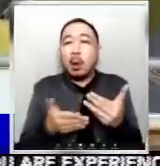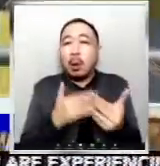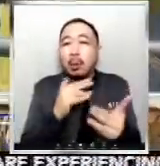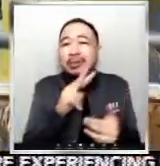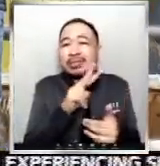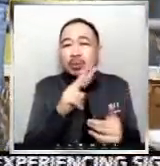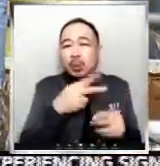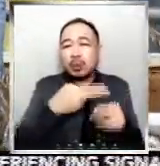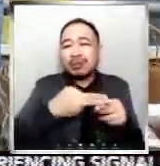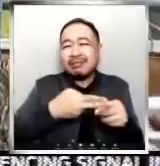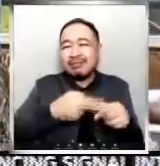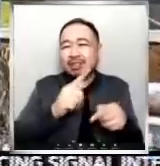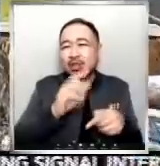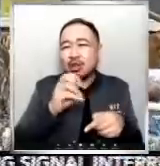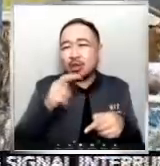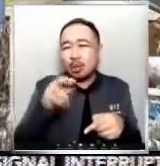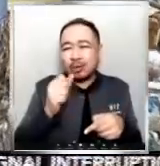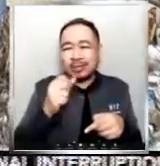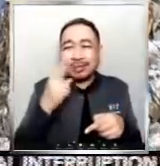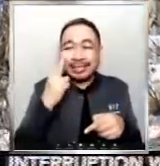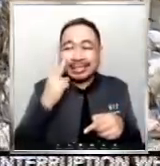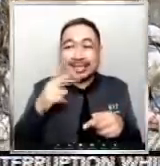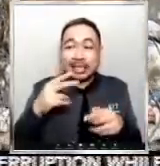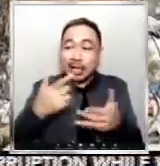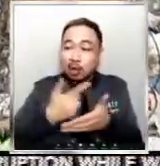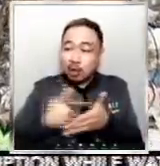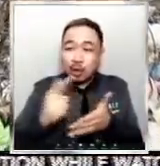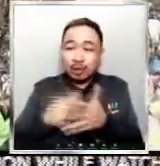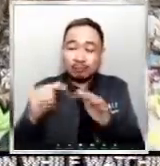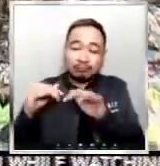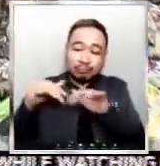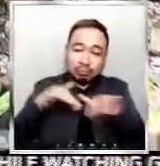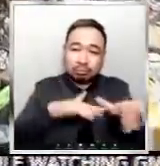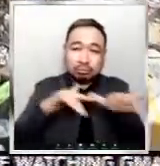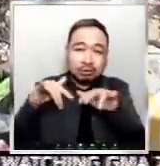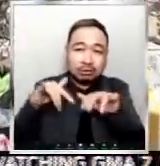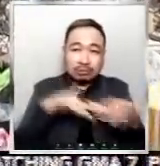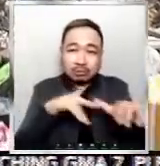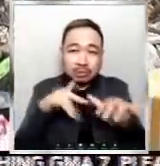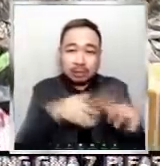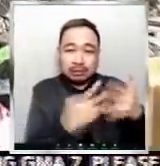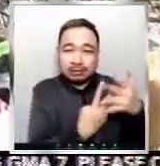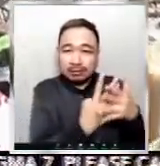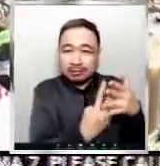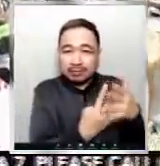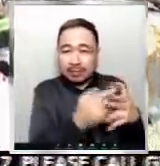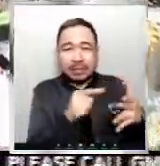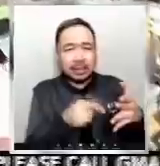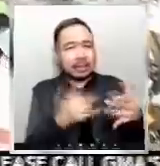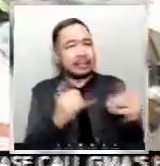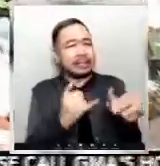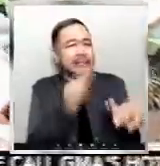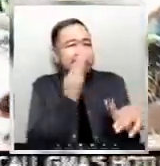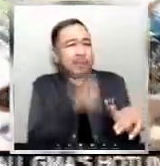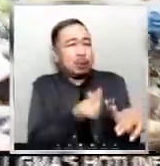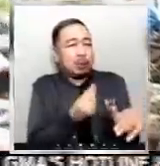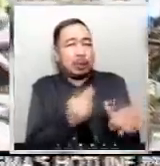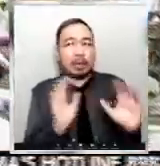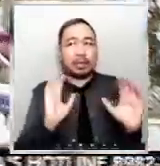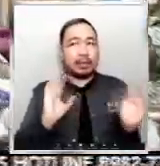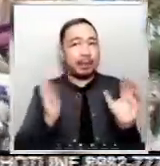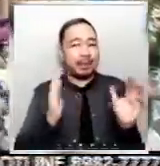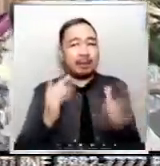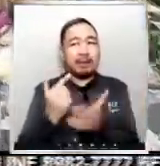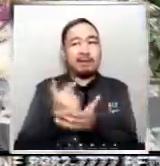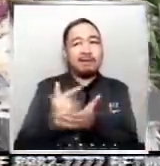station. Basurang inanod sa kasagsagan ng pag-ulan kahapon. Hindi pa naman daw ganun kadami yan kung ikukumpara sa mga basurang nakolekta sa